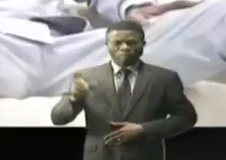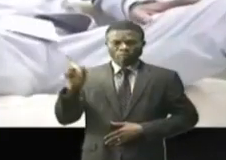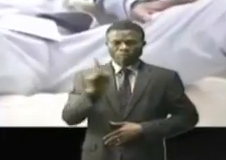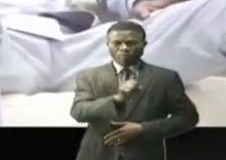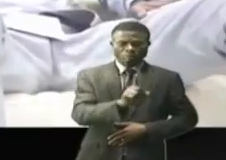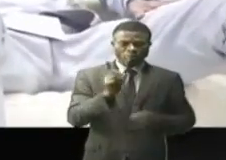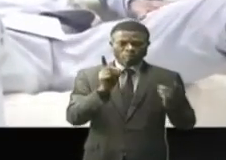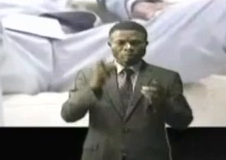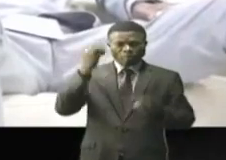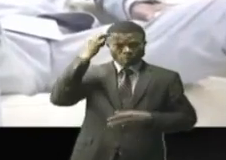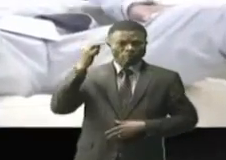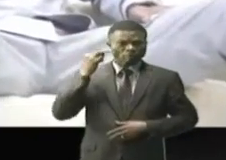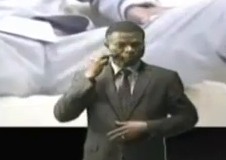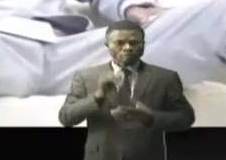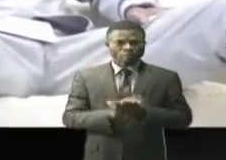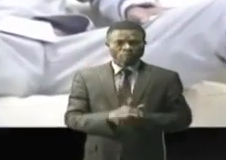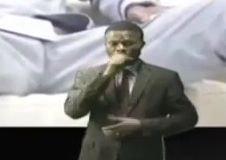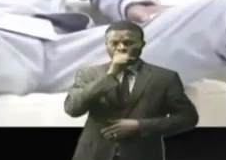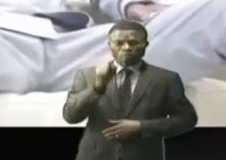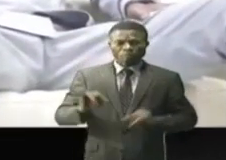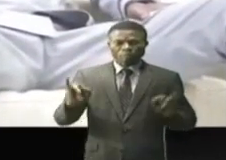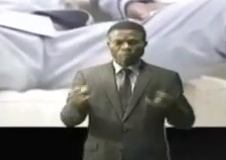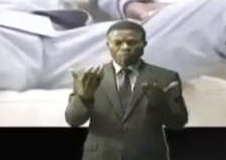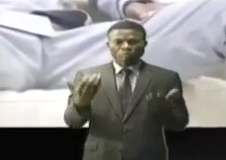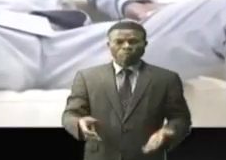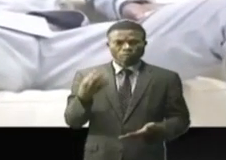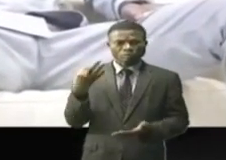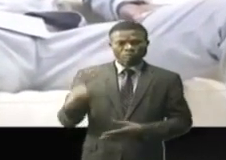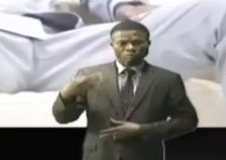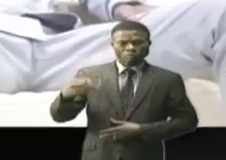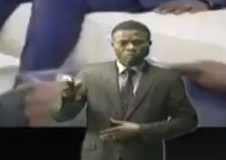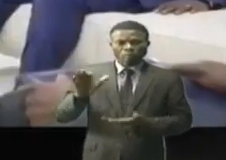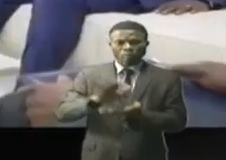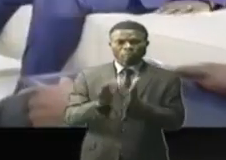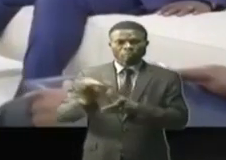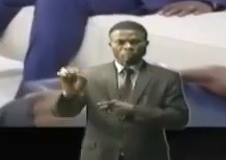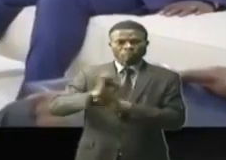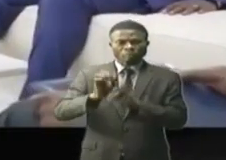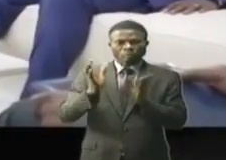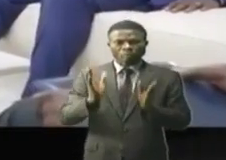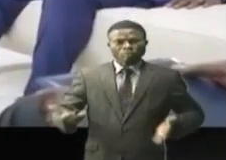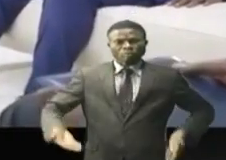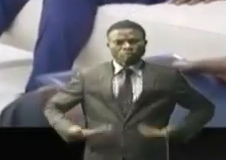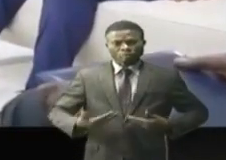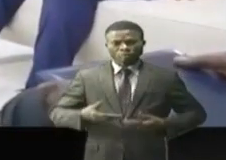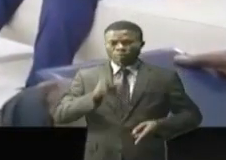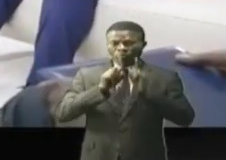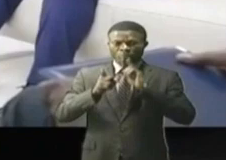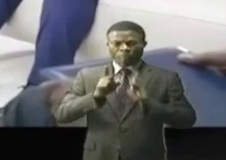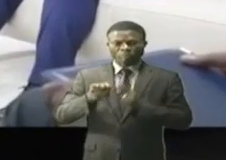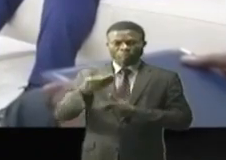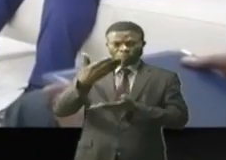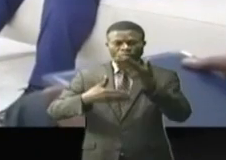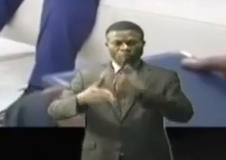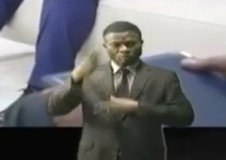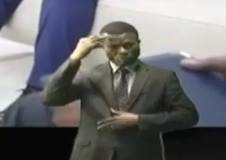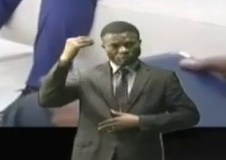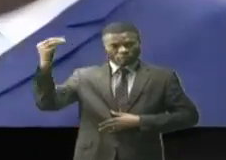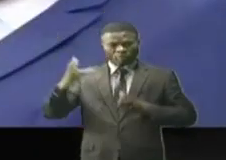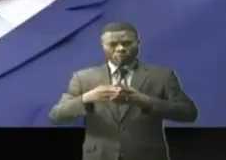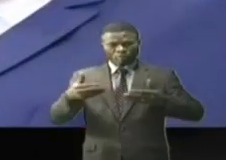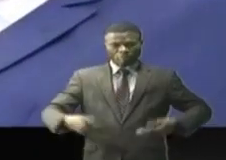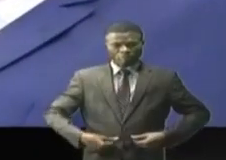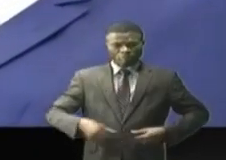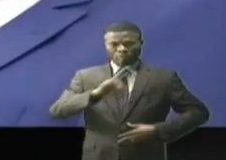Kyenge. Claude Makelele, ancien footballeur, aujourd'hui entraîneur, est content de partager son expérience surtout avec la jeunesse